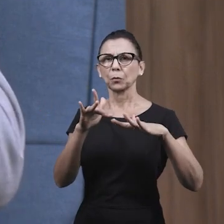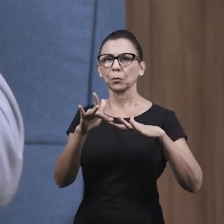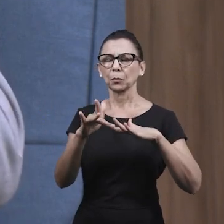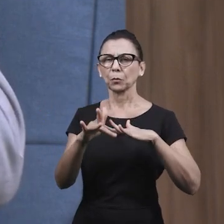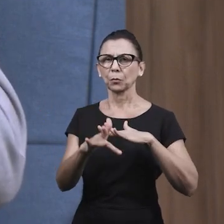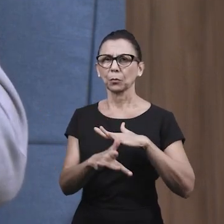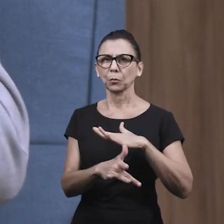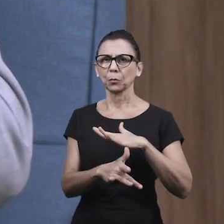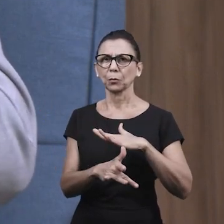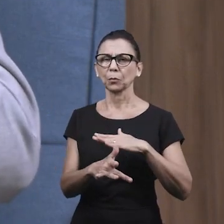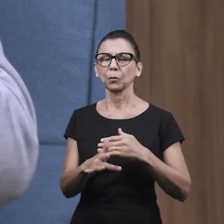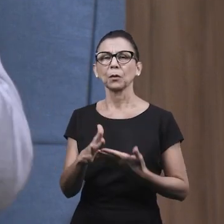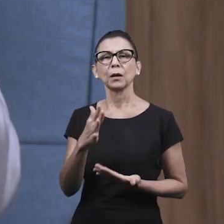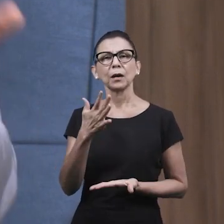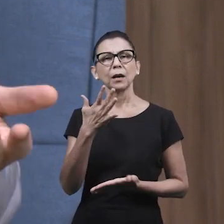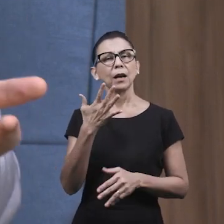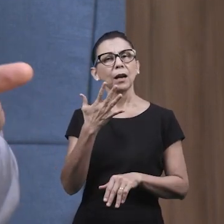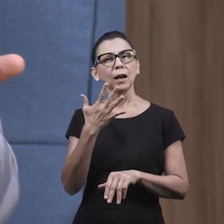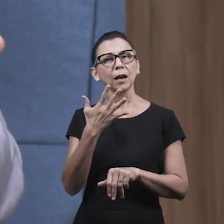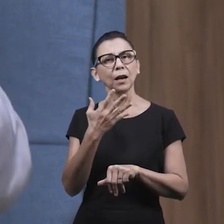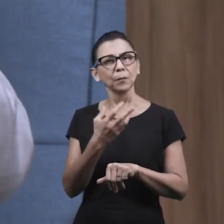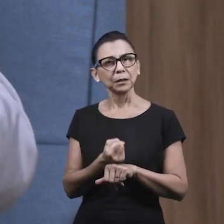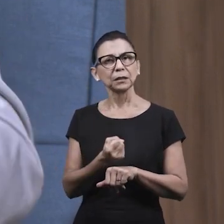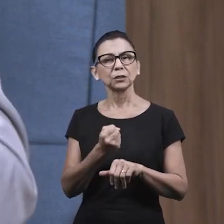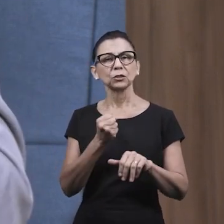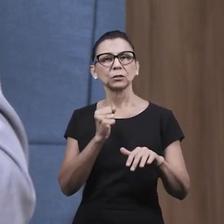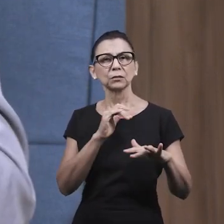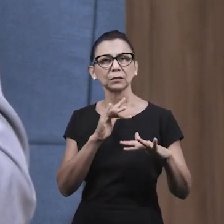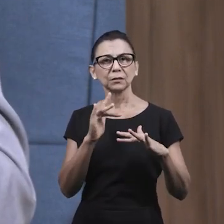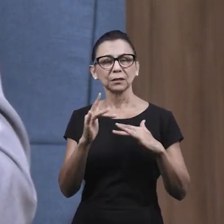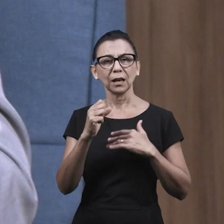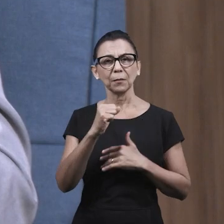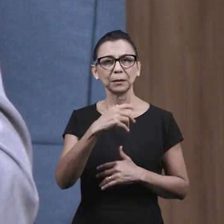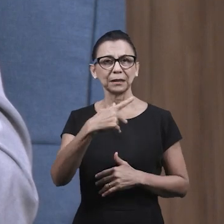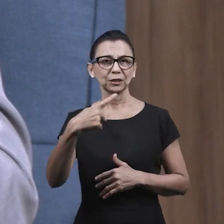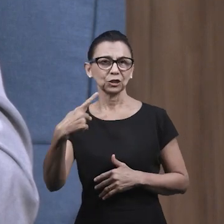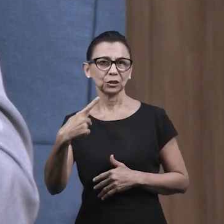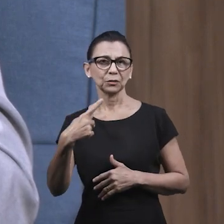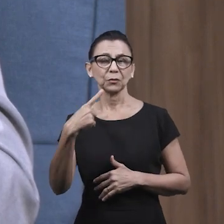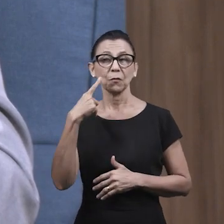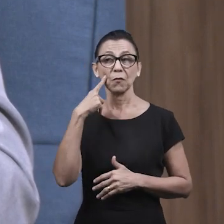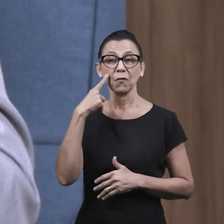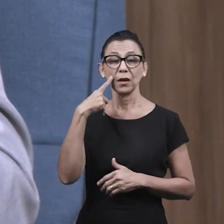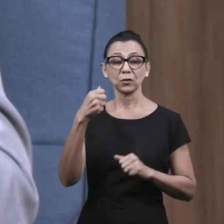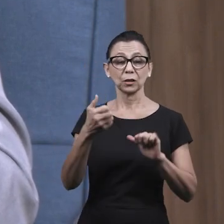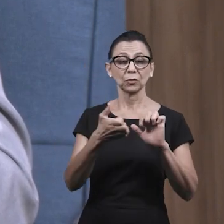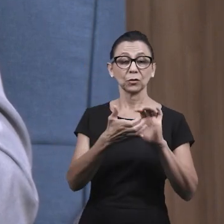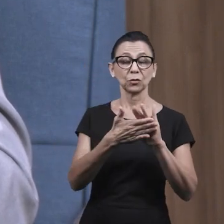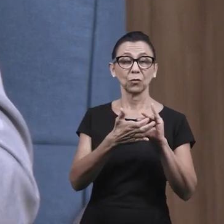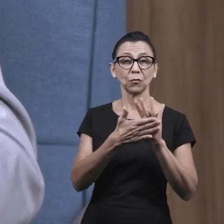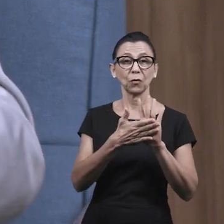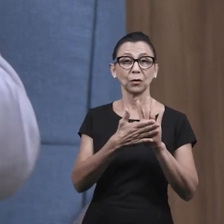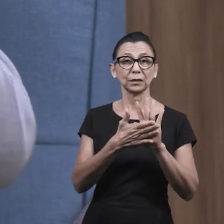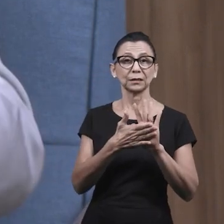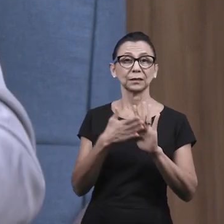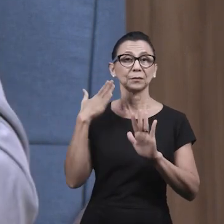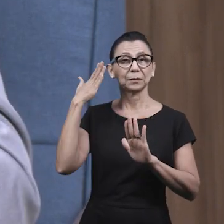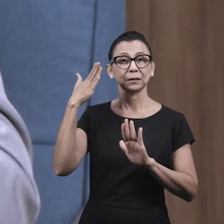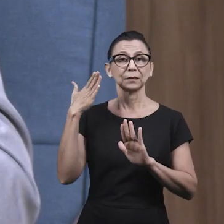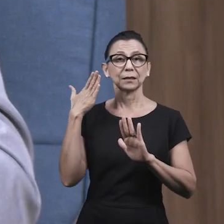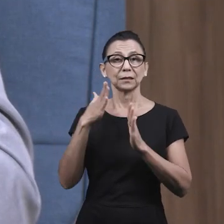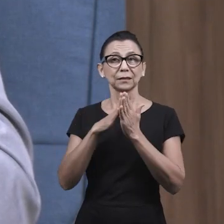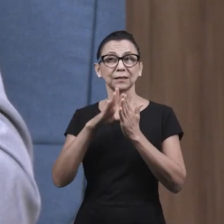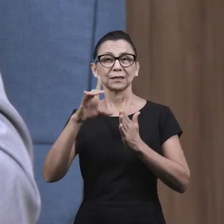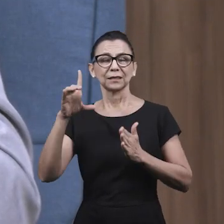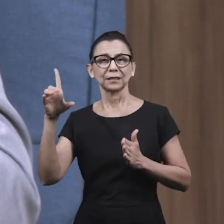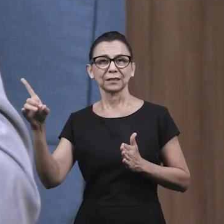et télécharger les applications de l'Église chrétienne Maranatha et de la Radio Manaïm. Écoutez des louanges et messages bibliques 24 heures par jour et